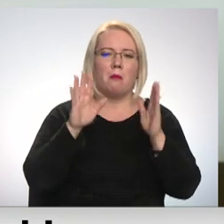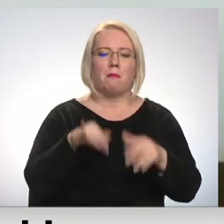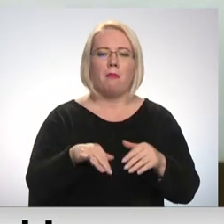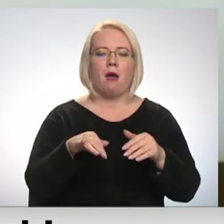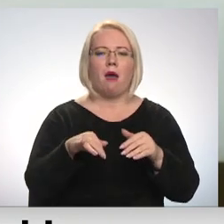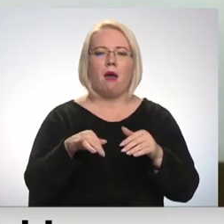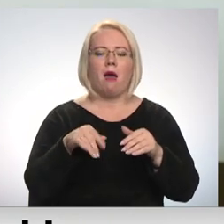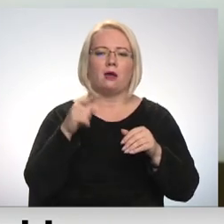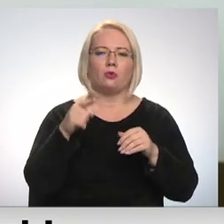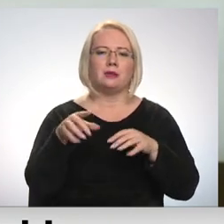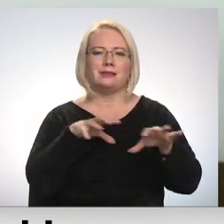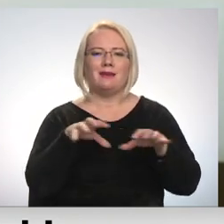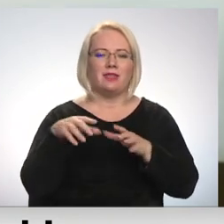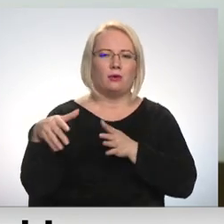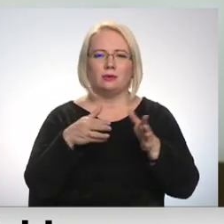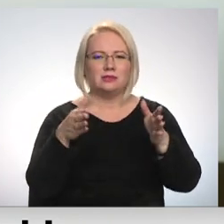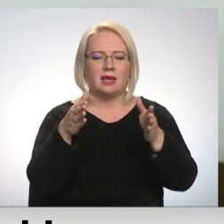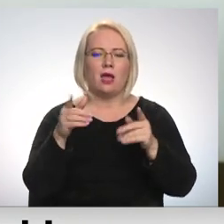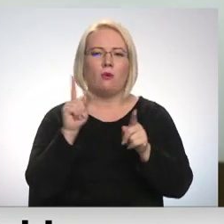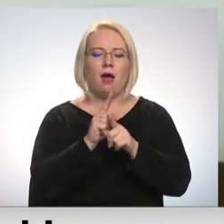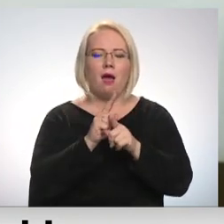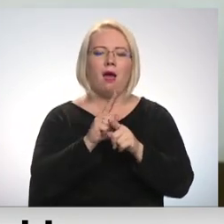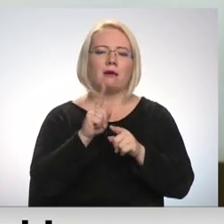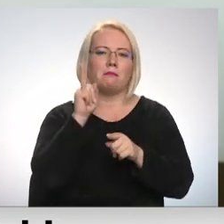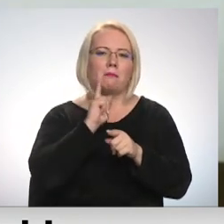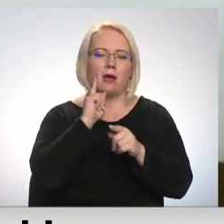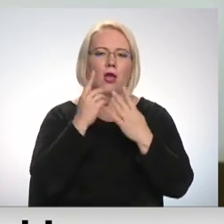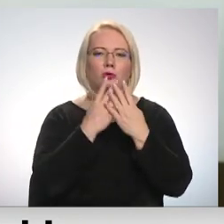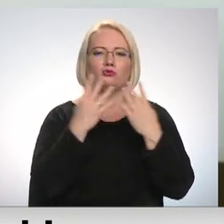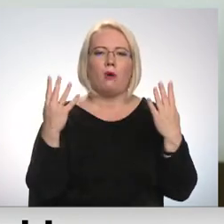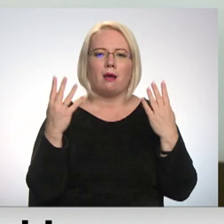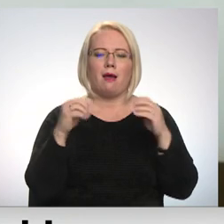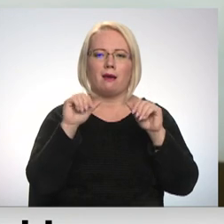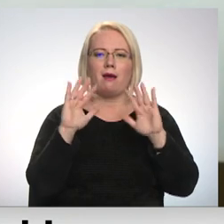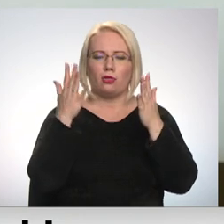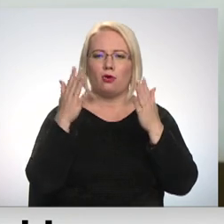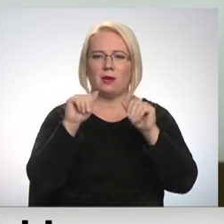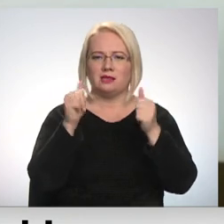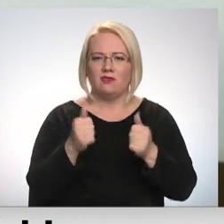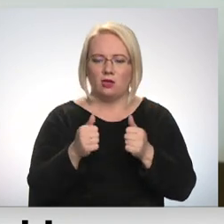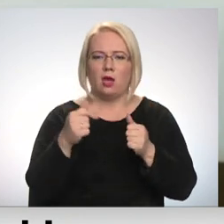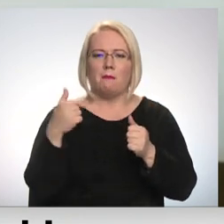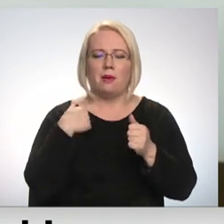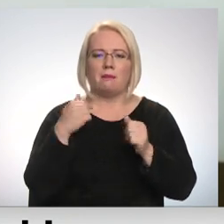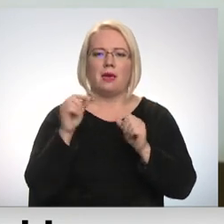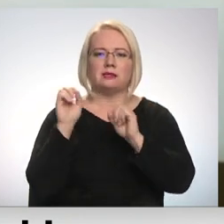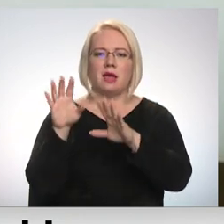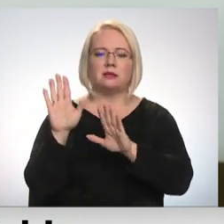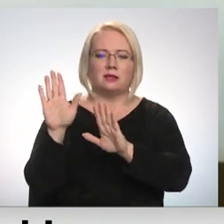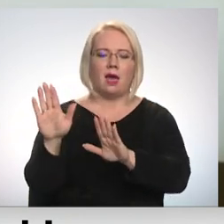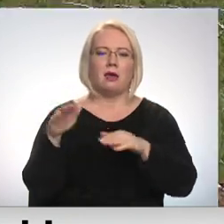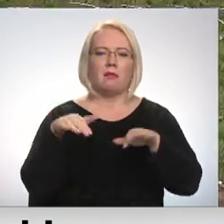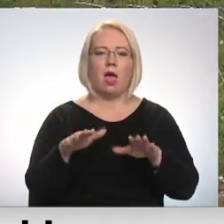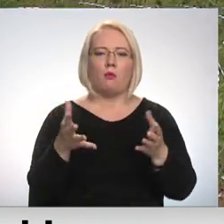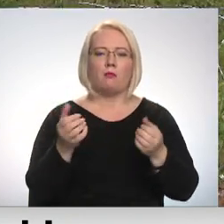šo koridoru izveidošanu arī pagaidu žoga gadījumā, bet mēs viennozīmīgi atstājam lēmumu pieņemšanai valsts